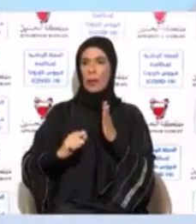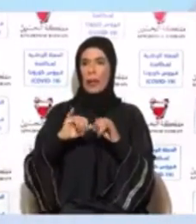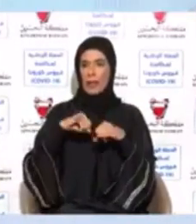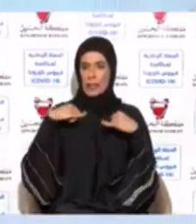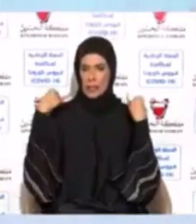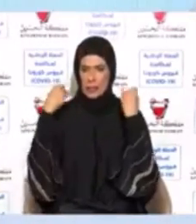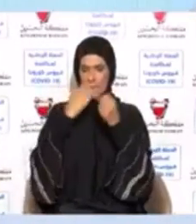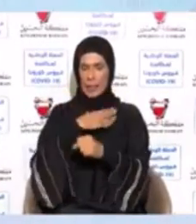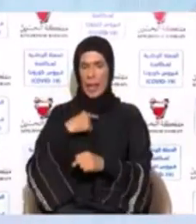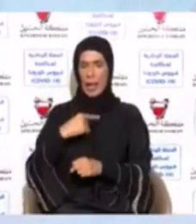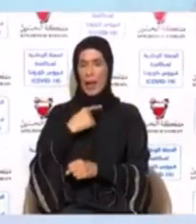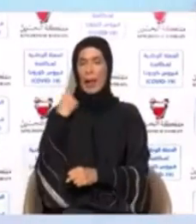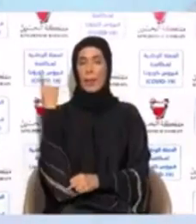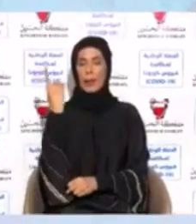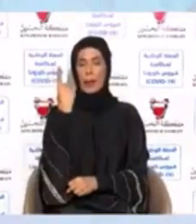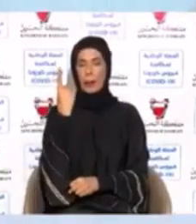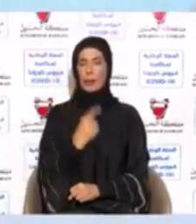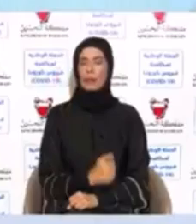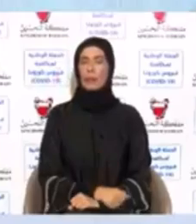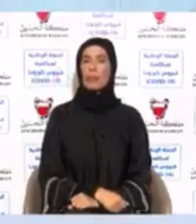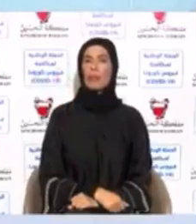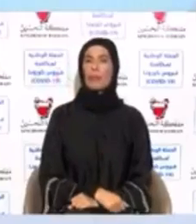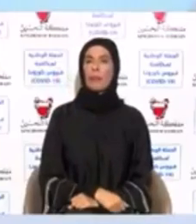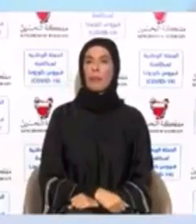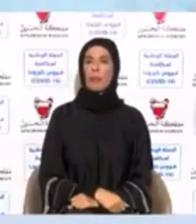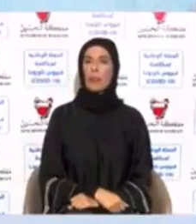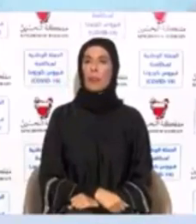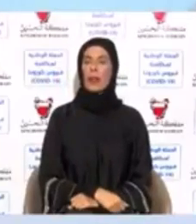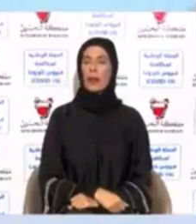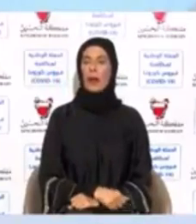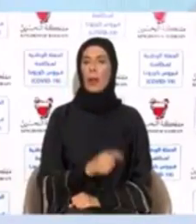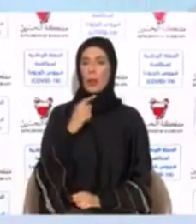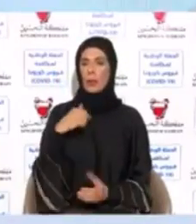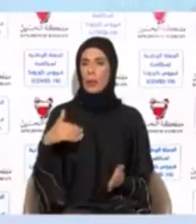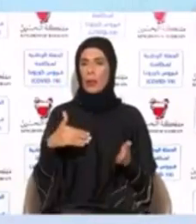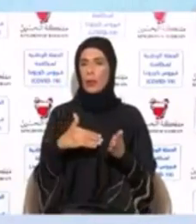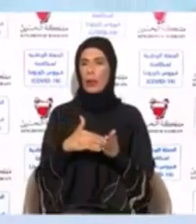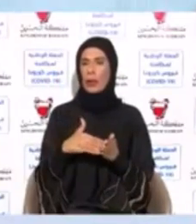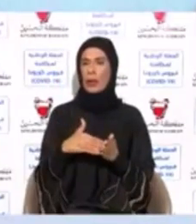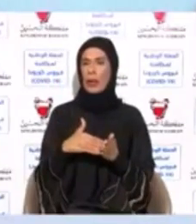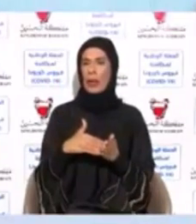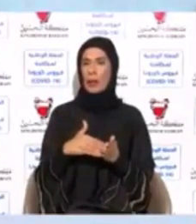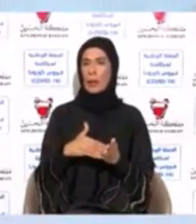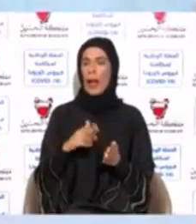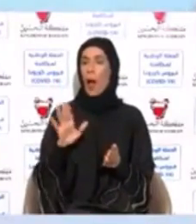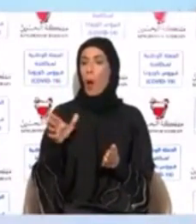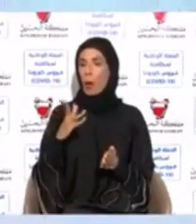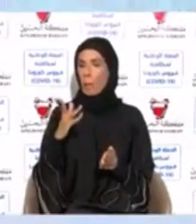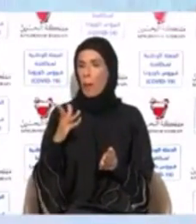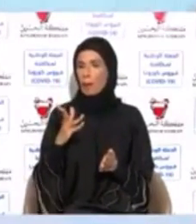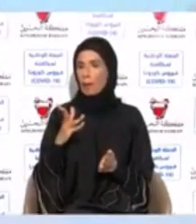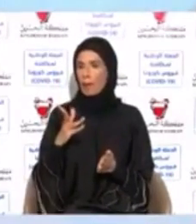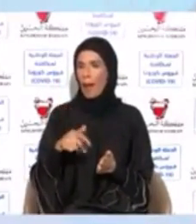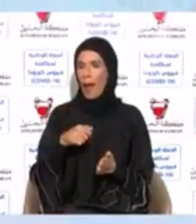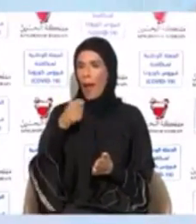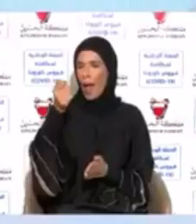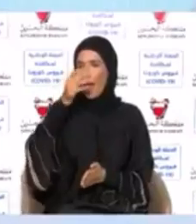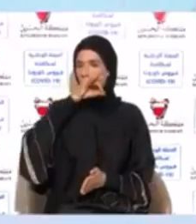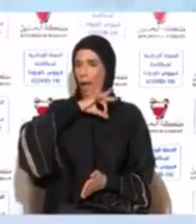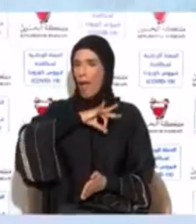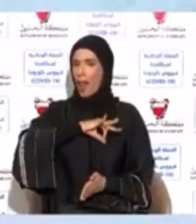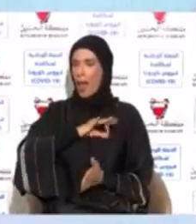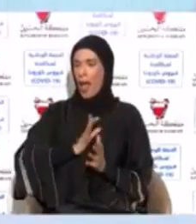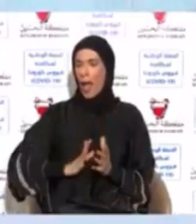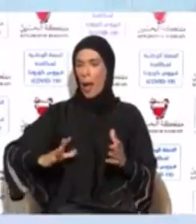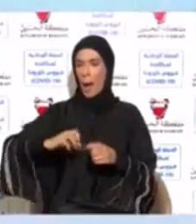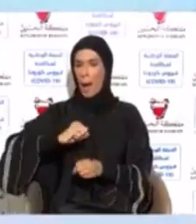منظمة الصحة العالمية. وآخر كلمتين، أتوقع أكبر مكافأة ممكن تقدمونها للفريق